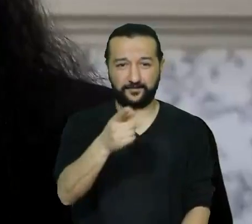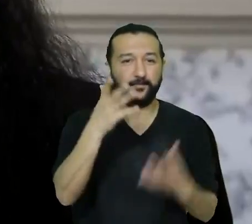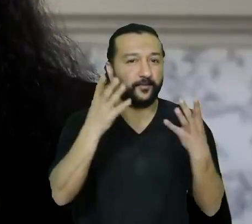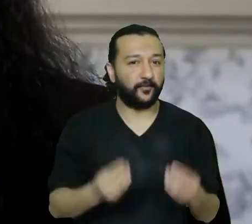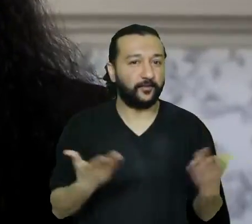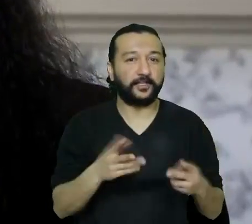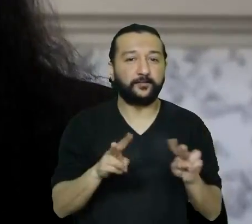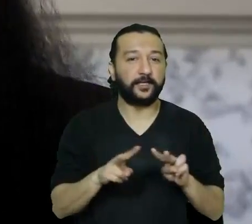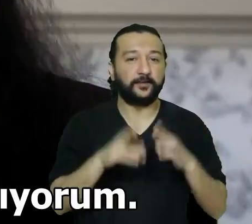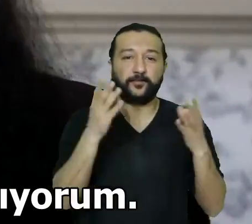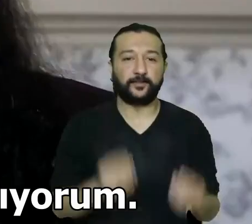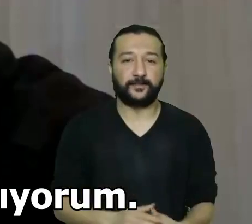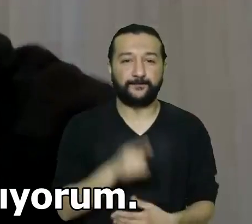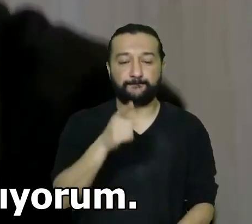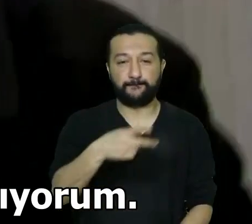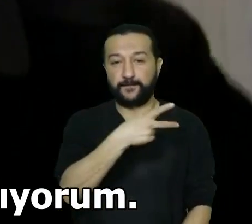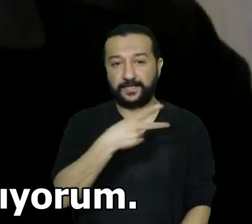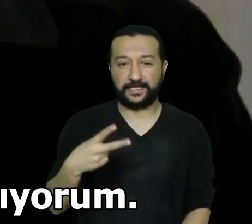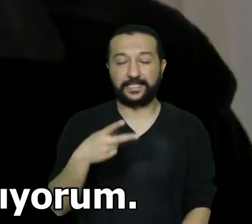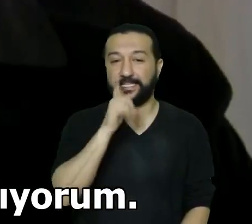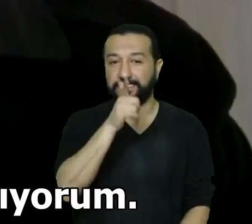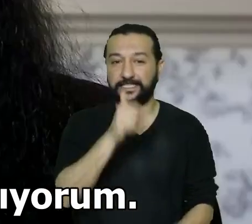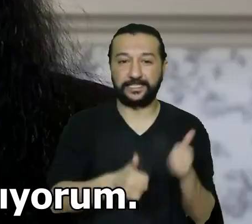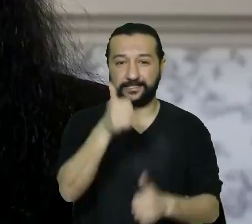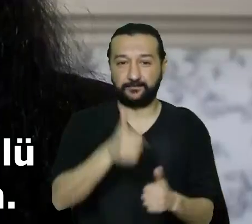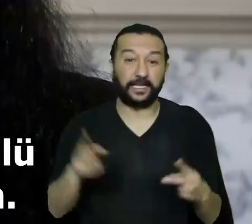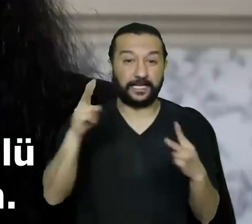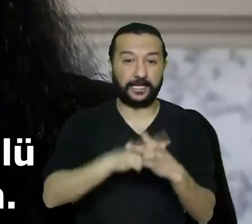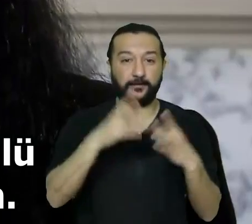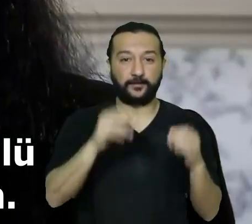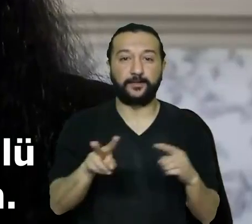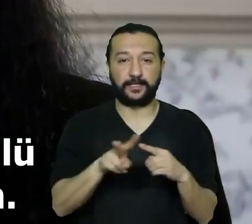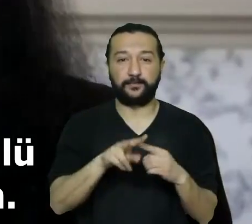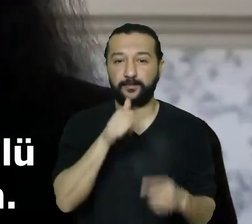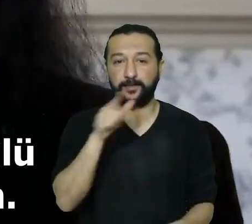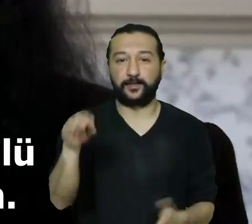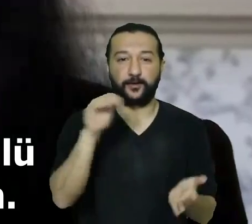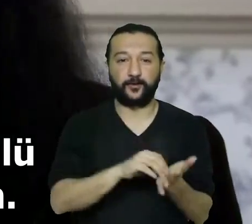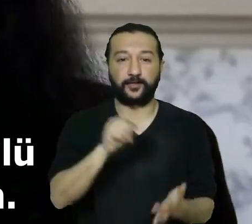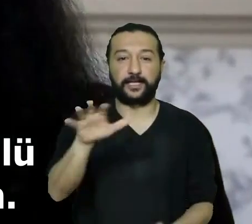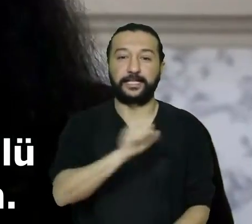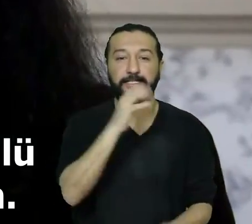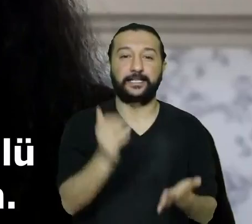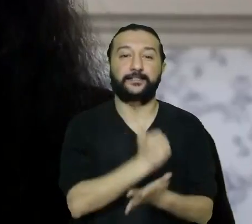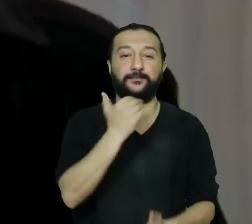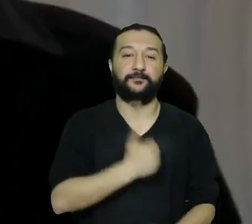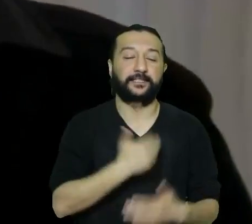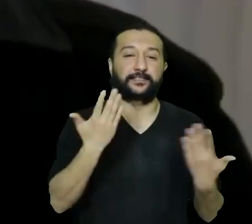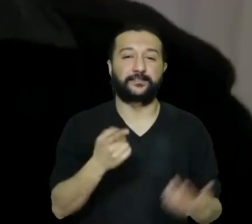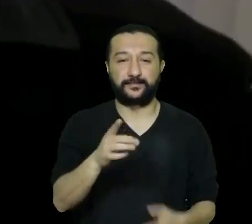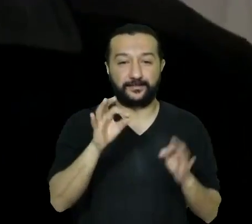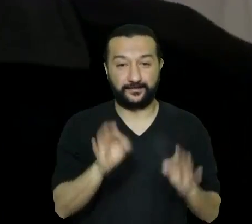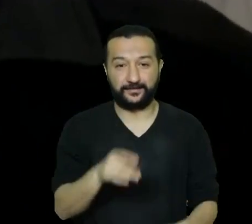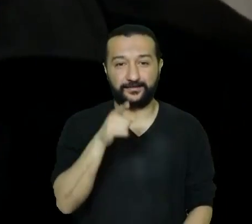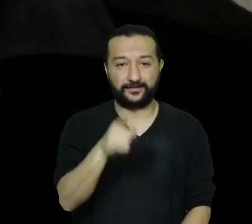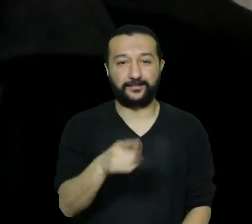Ne olacak Meryem ya? Bu villanın sisi yarışmasına katılıyorum. Kemal Bey'in koyduğu ödülü ben kazanacağım inşallah. Üzerinde